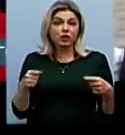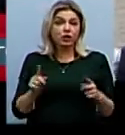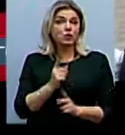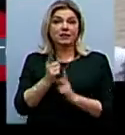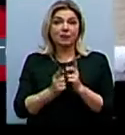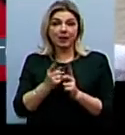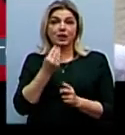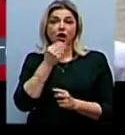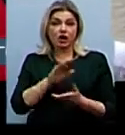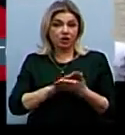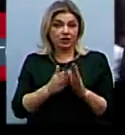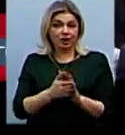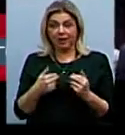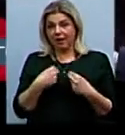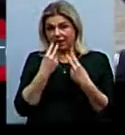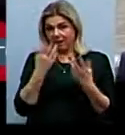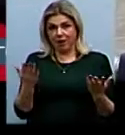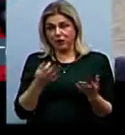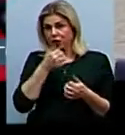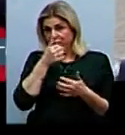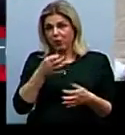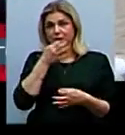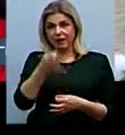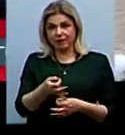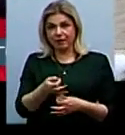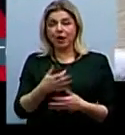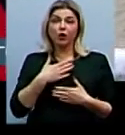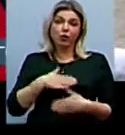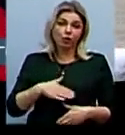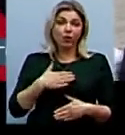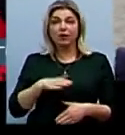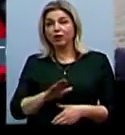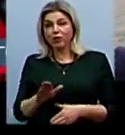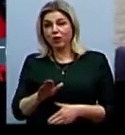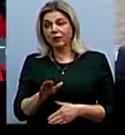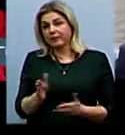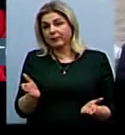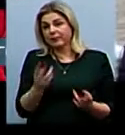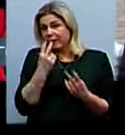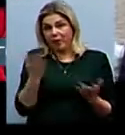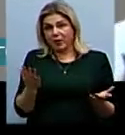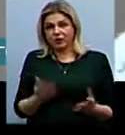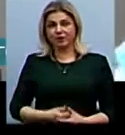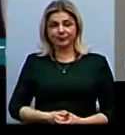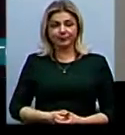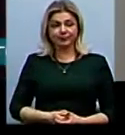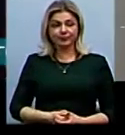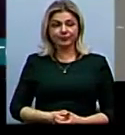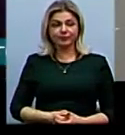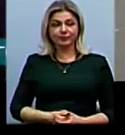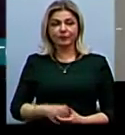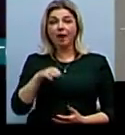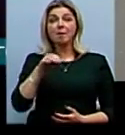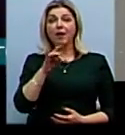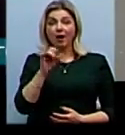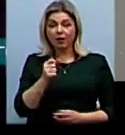зміни в кращому стані, я не бачу, я не можу вам сказати. Задоволена я чи ні, тому що не бачила. Мера дуже хорошо,